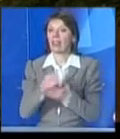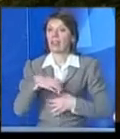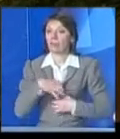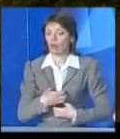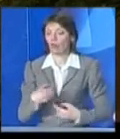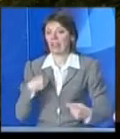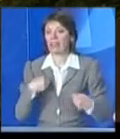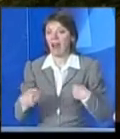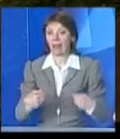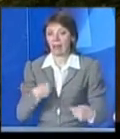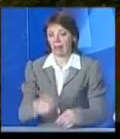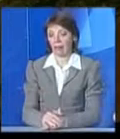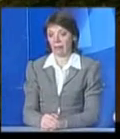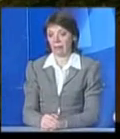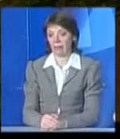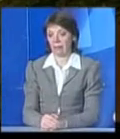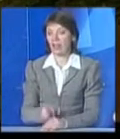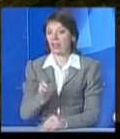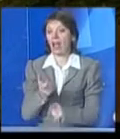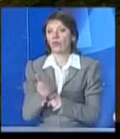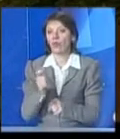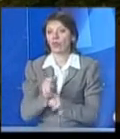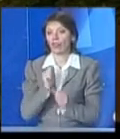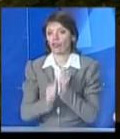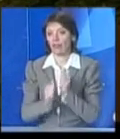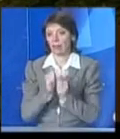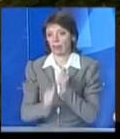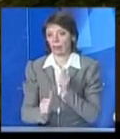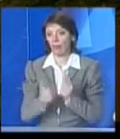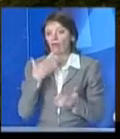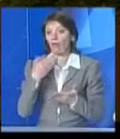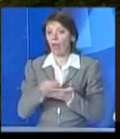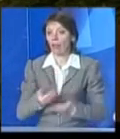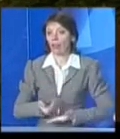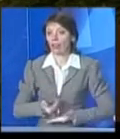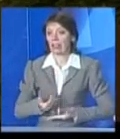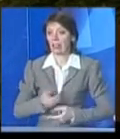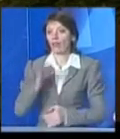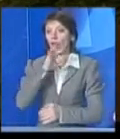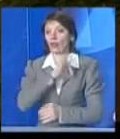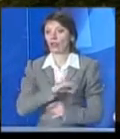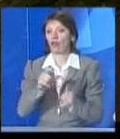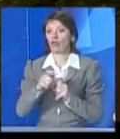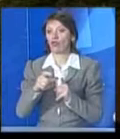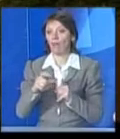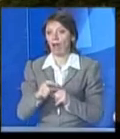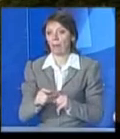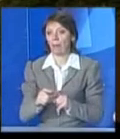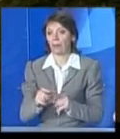заранене. І я дуже часто в своєму житті використовую слова